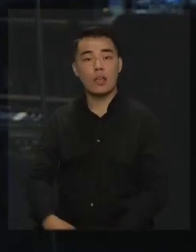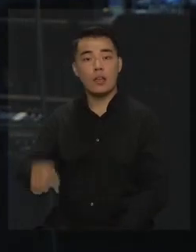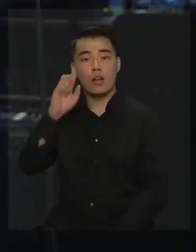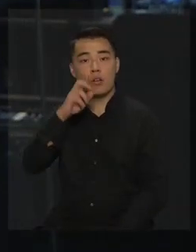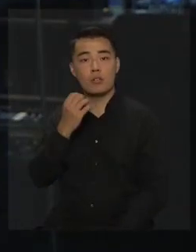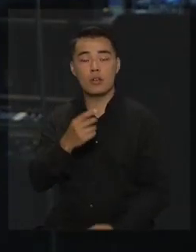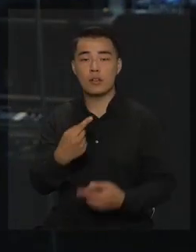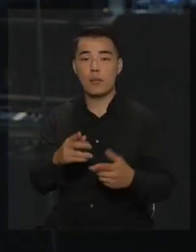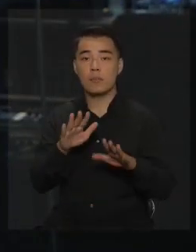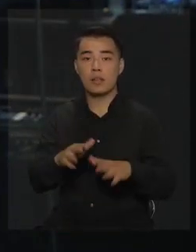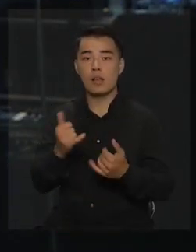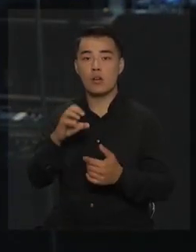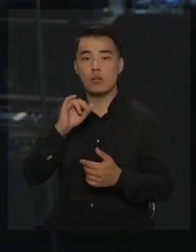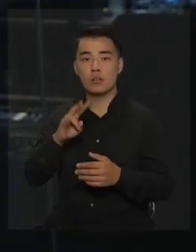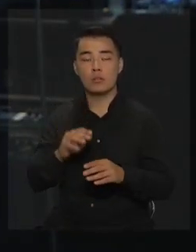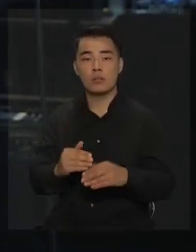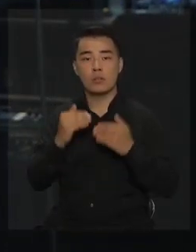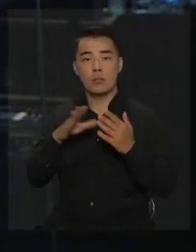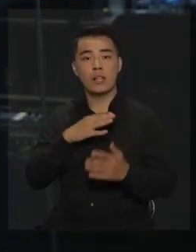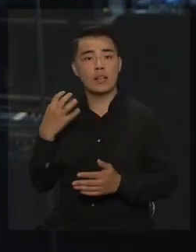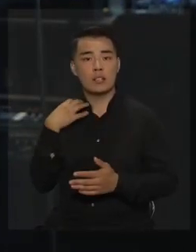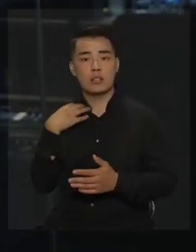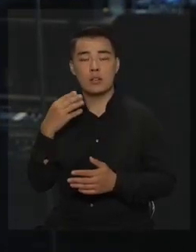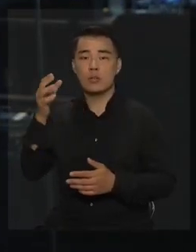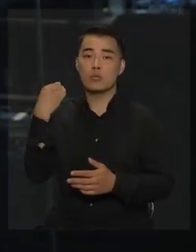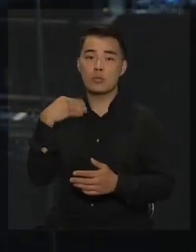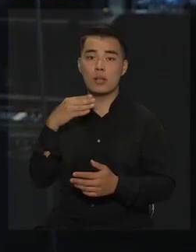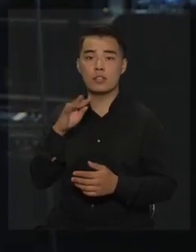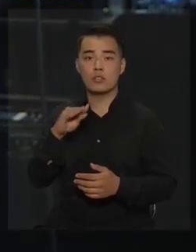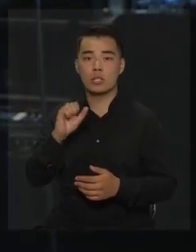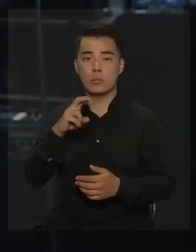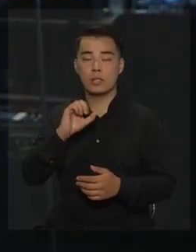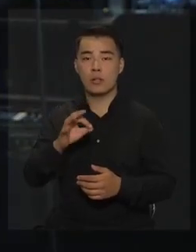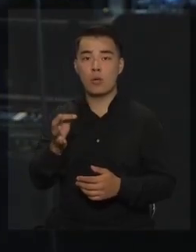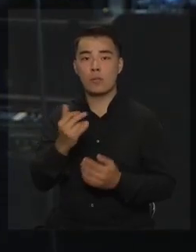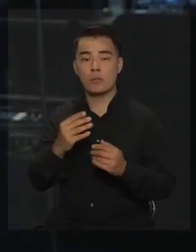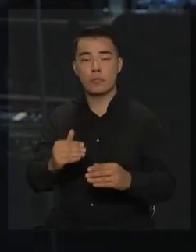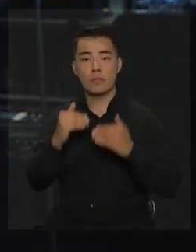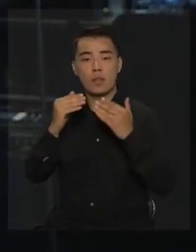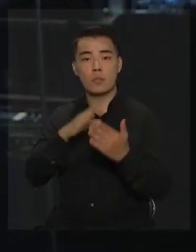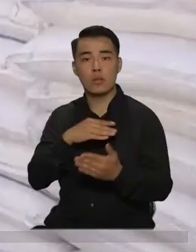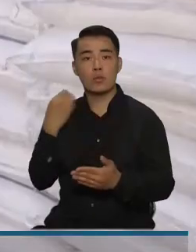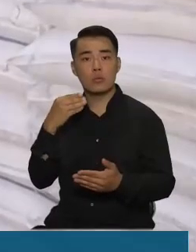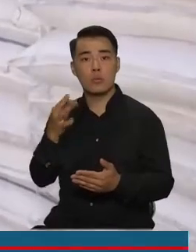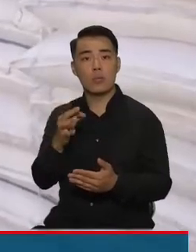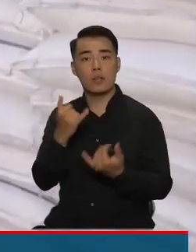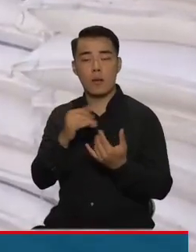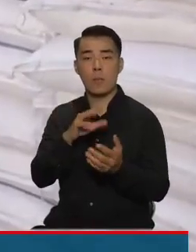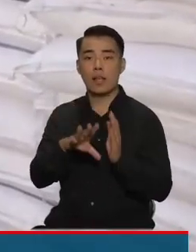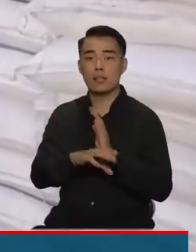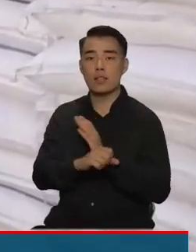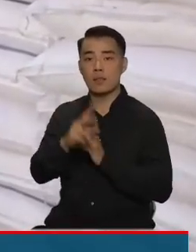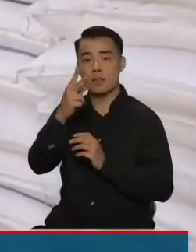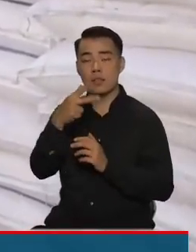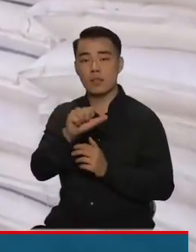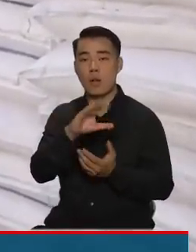Еліміздің бірқатар аймағында ұн қымбаттады. Әсіресе Қызылорда, Түркістан және Жамбыл облысында баға шарықтап кеткен. Түркістан облысында соңғы 2